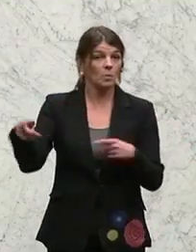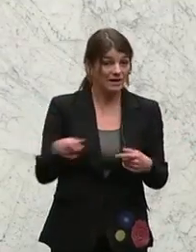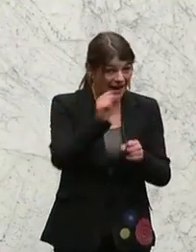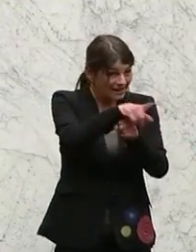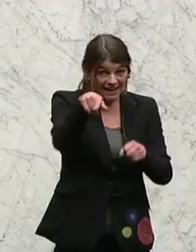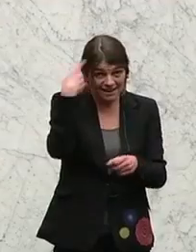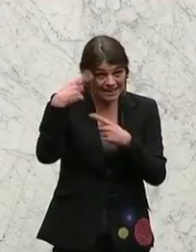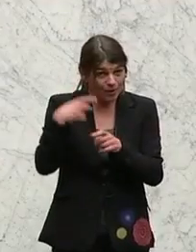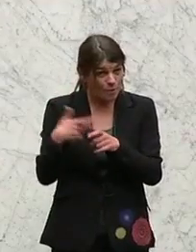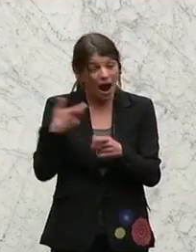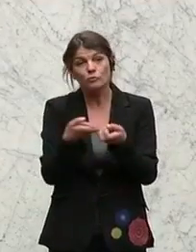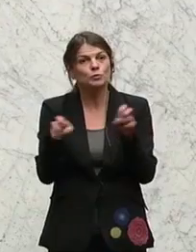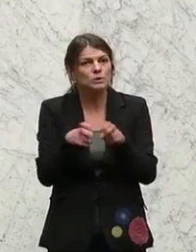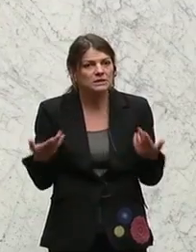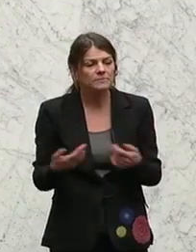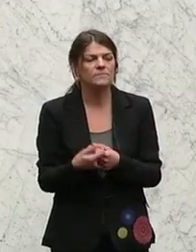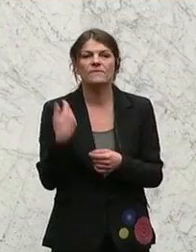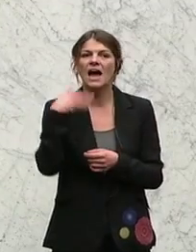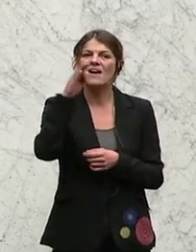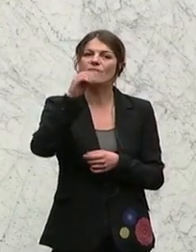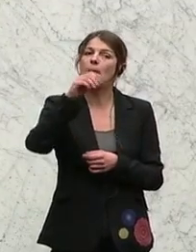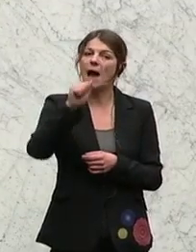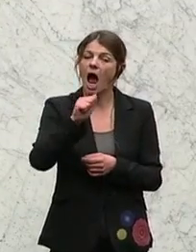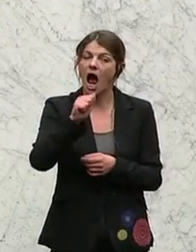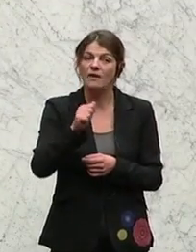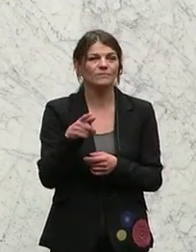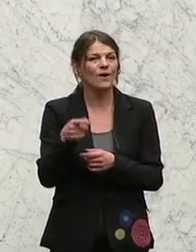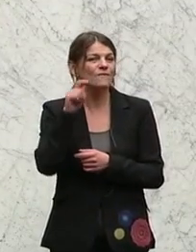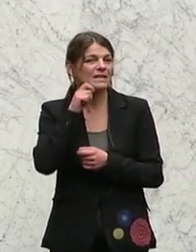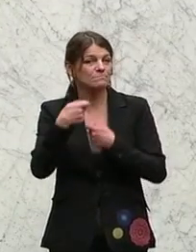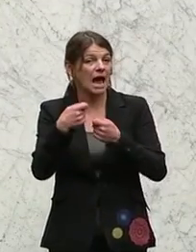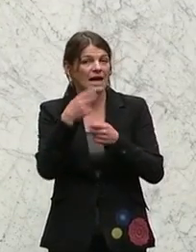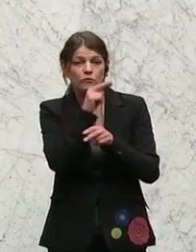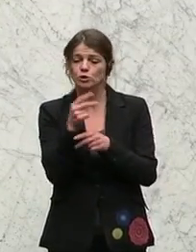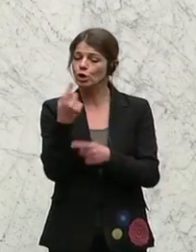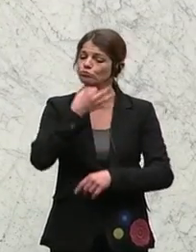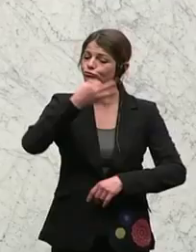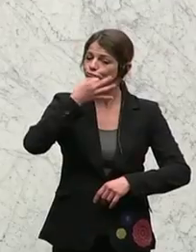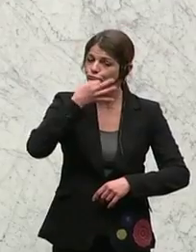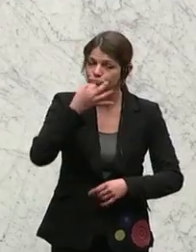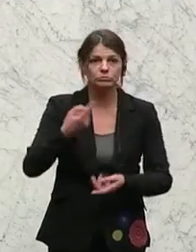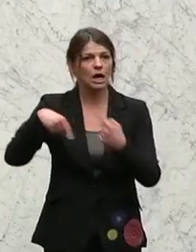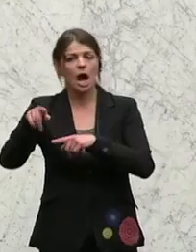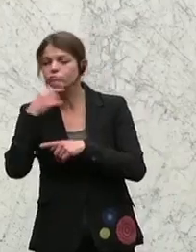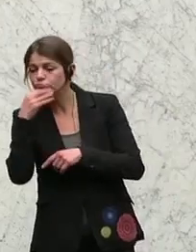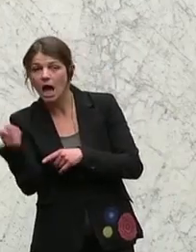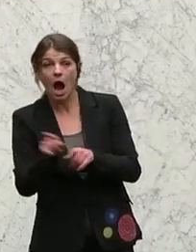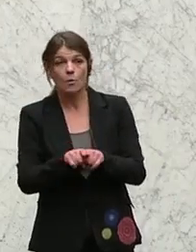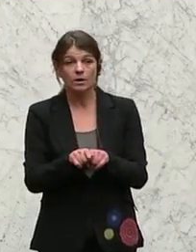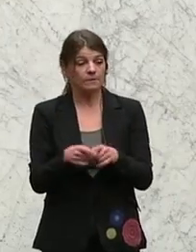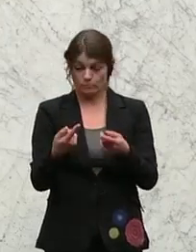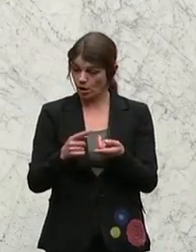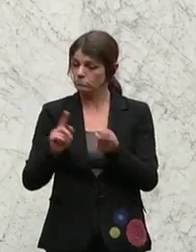noch erinnern im Ausschuss, die FMA hat ihre Ausführungen gemacht, die ÖMB ihre Ausführungen und vice versa